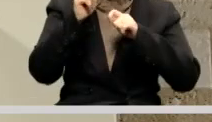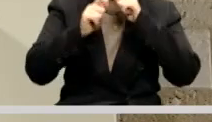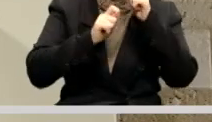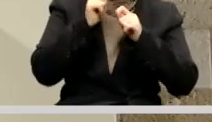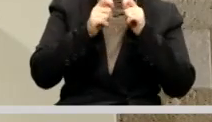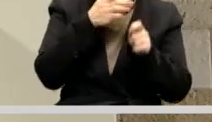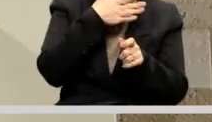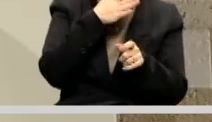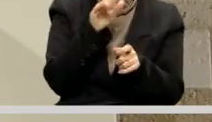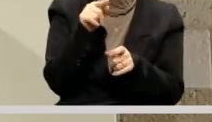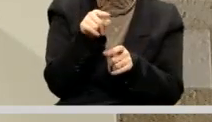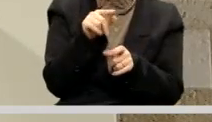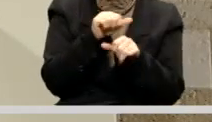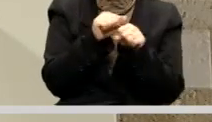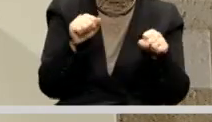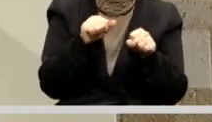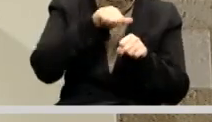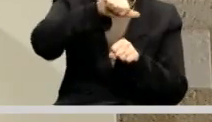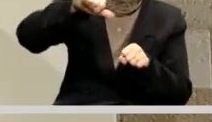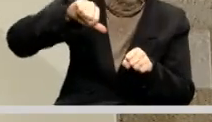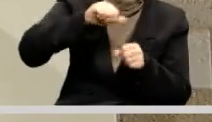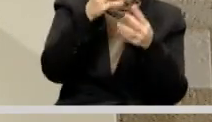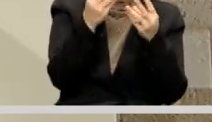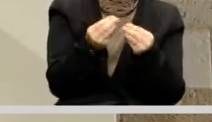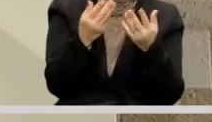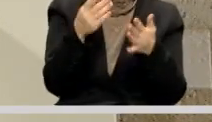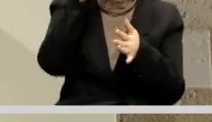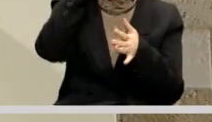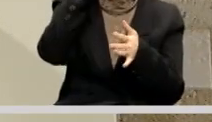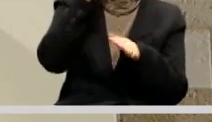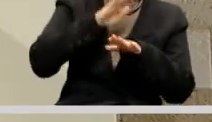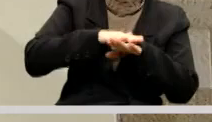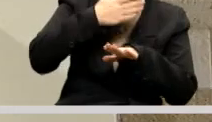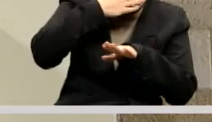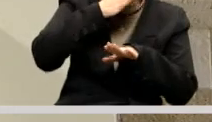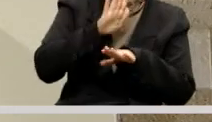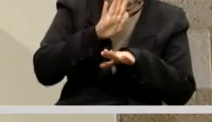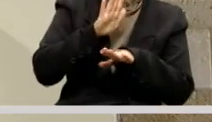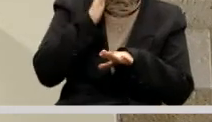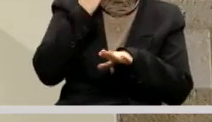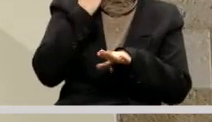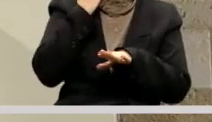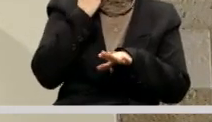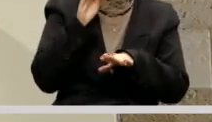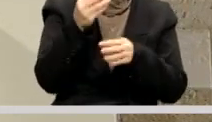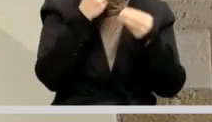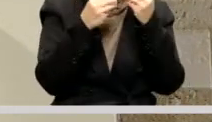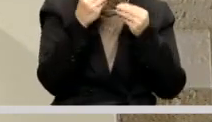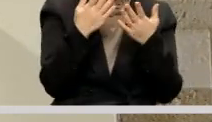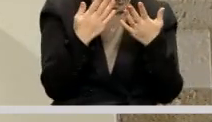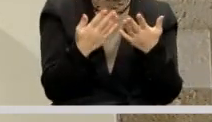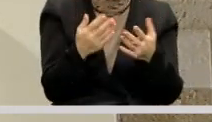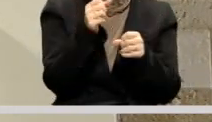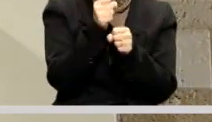fazladır diyebiliriz. Bu da önemli. Yani kimin yaptığını bilmediğimiz, kaynağını ve oluşturulma şeklini bilmediğimiz yemekler tabii ki